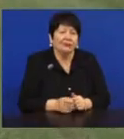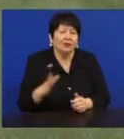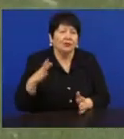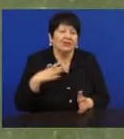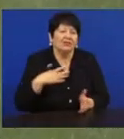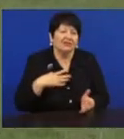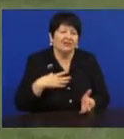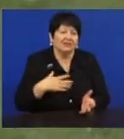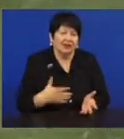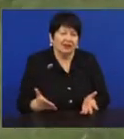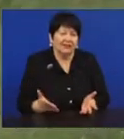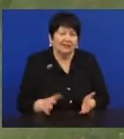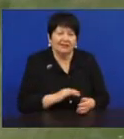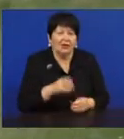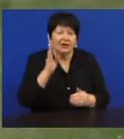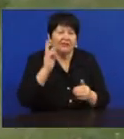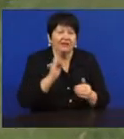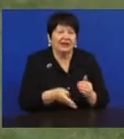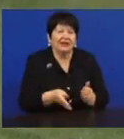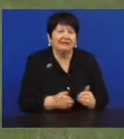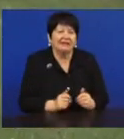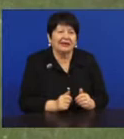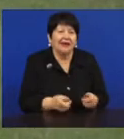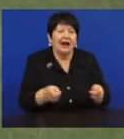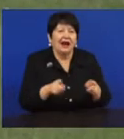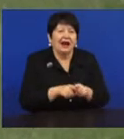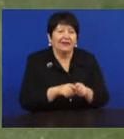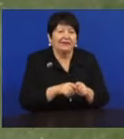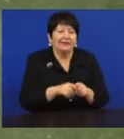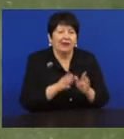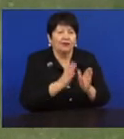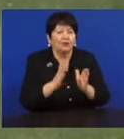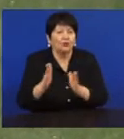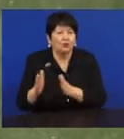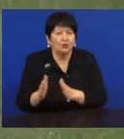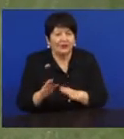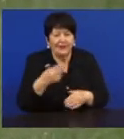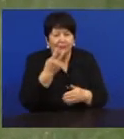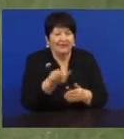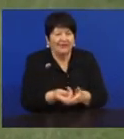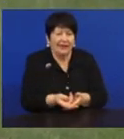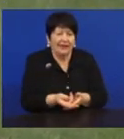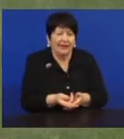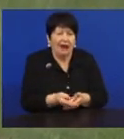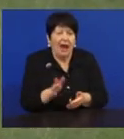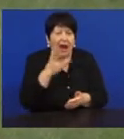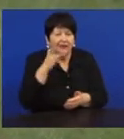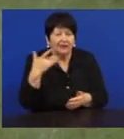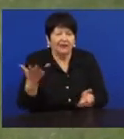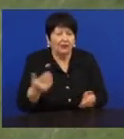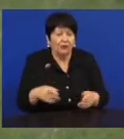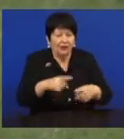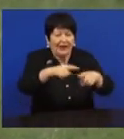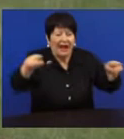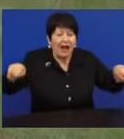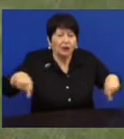Cu regret, nu are o finalitate această structură de colectare a deșeurilor.